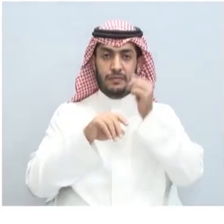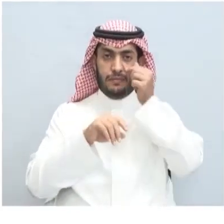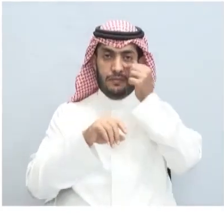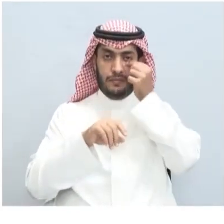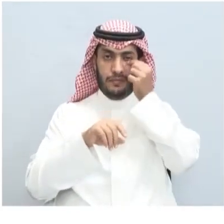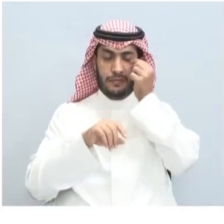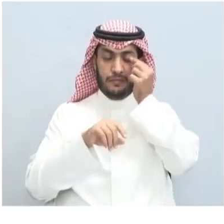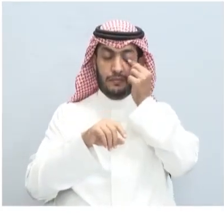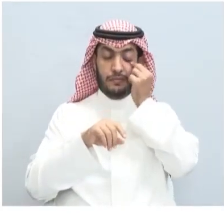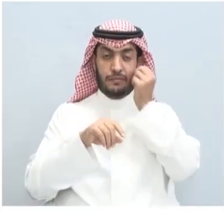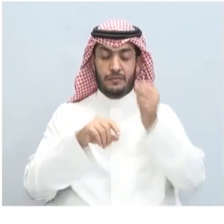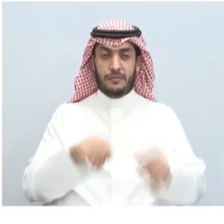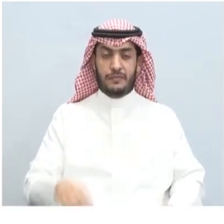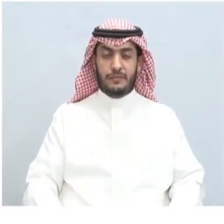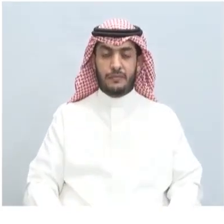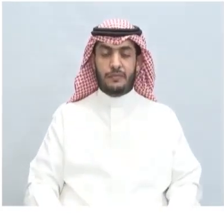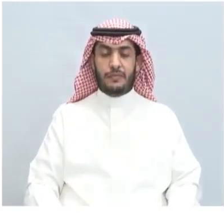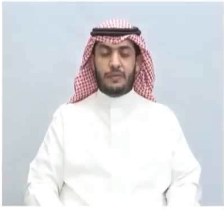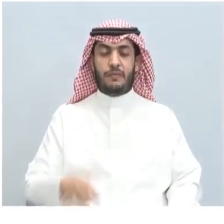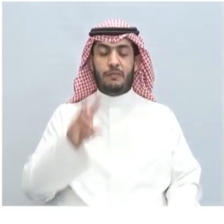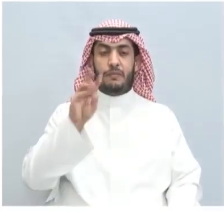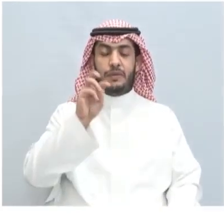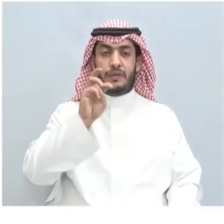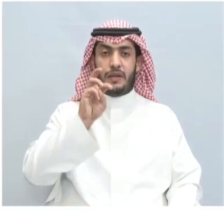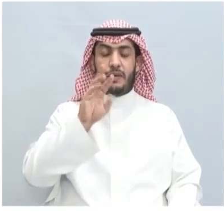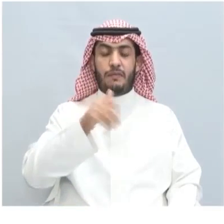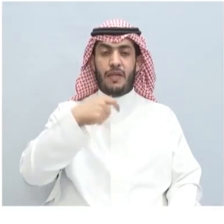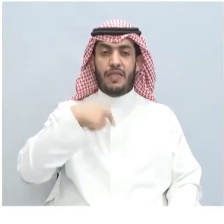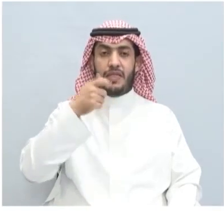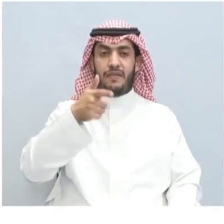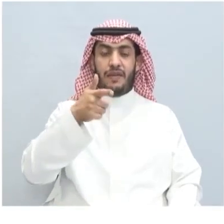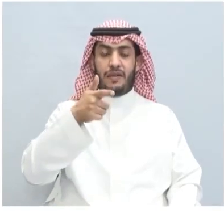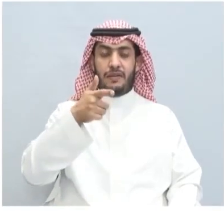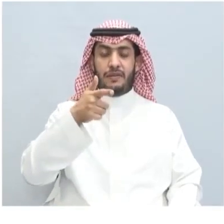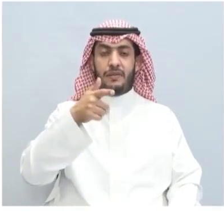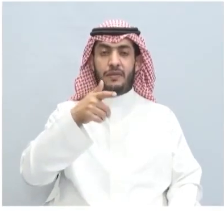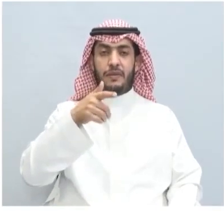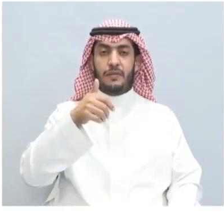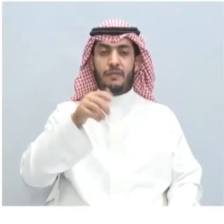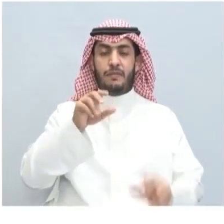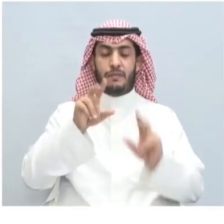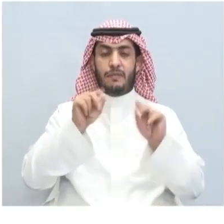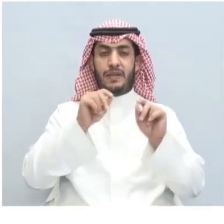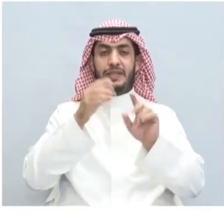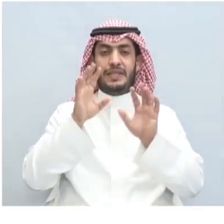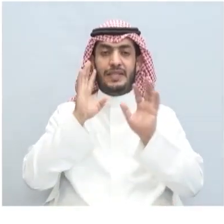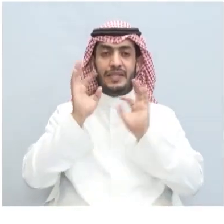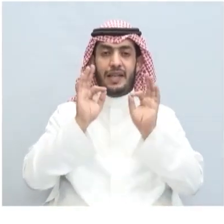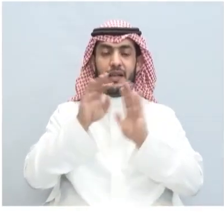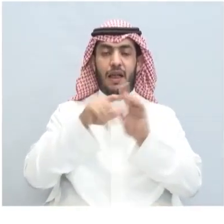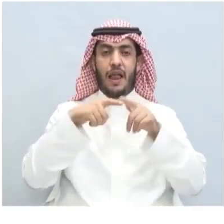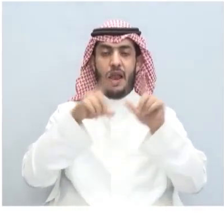وذكرنا عاده الشركات التي تدفع التوزيعات النقديه تتبع سياسه معلنه